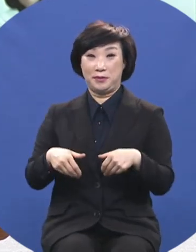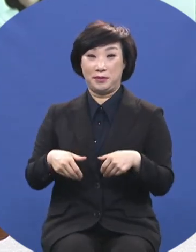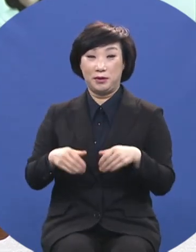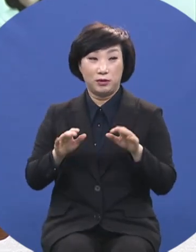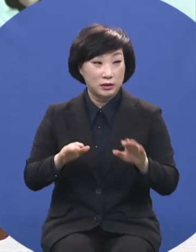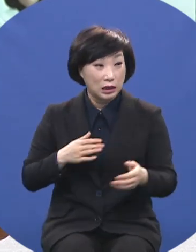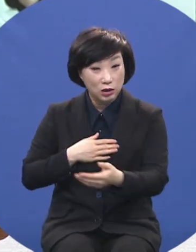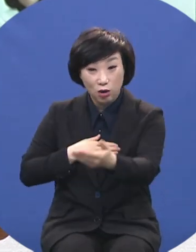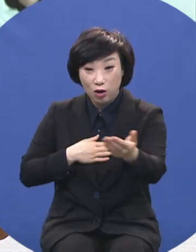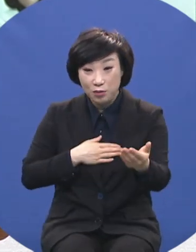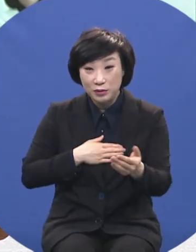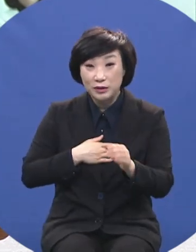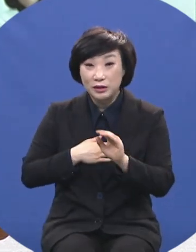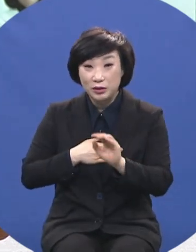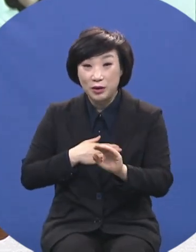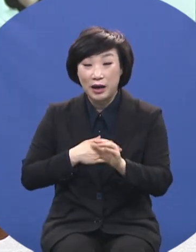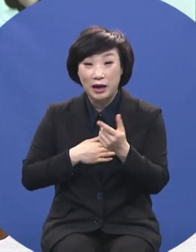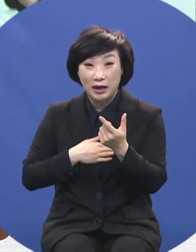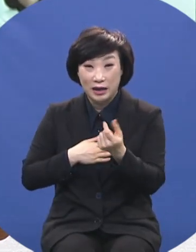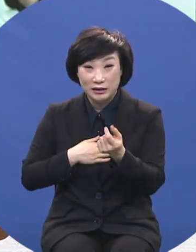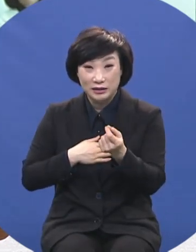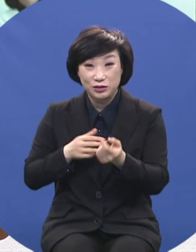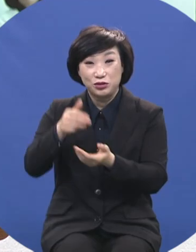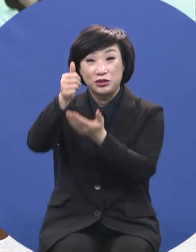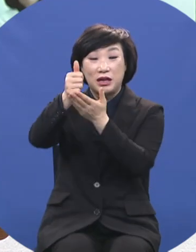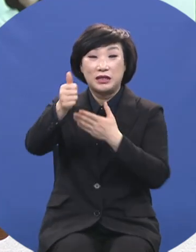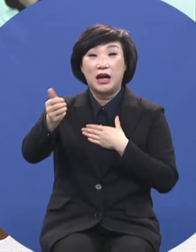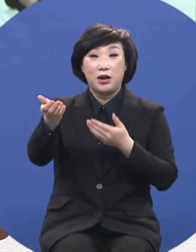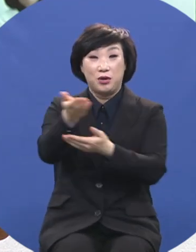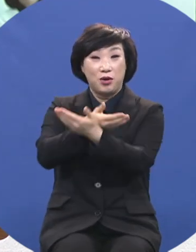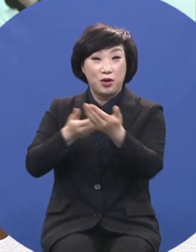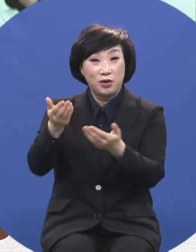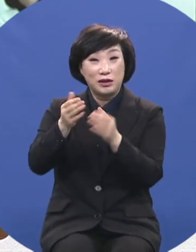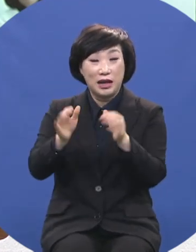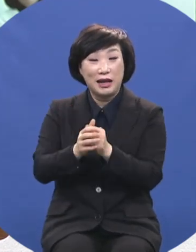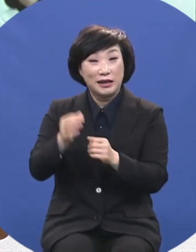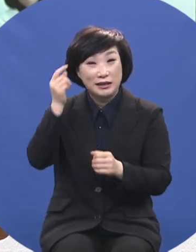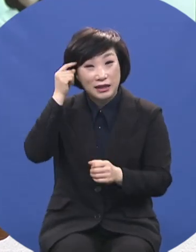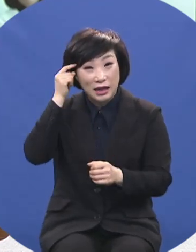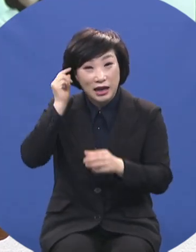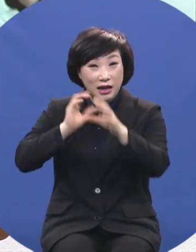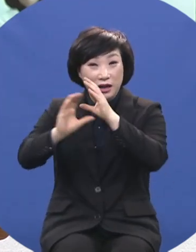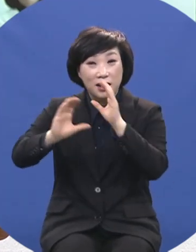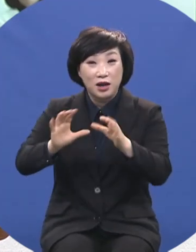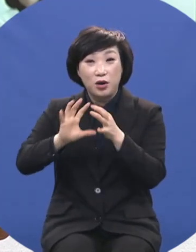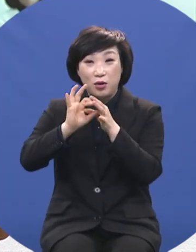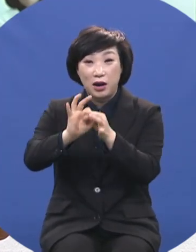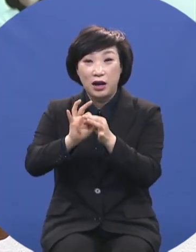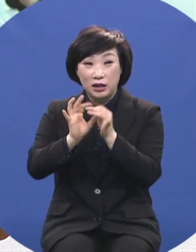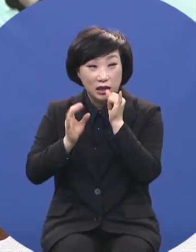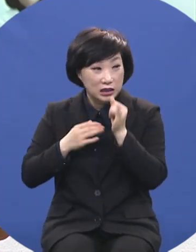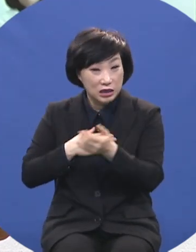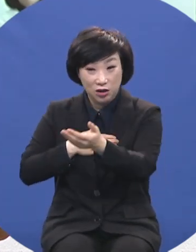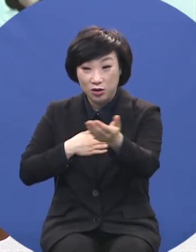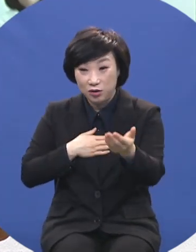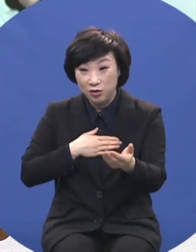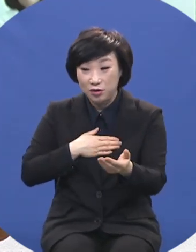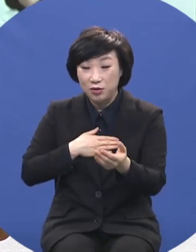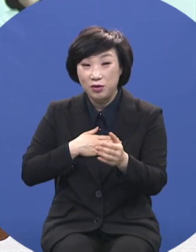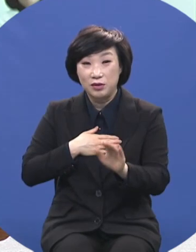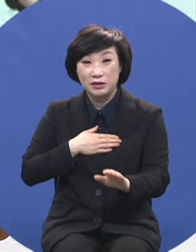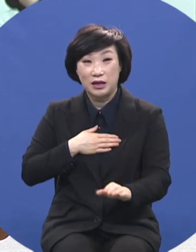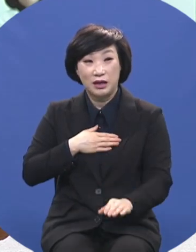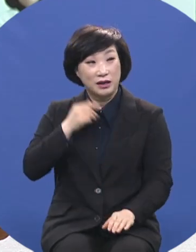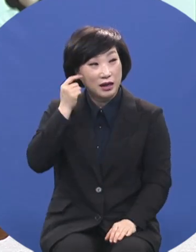근데 여러분들이 그런 주님과의 거래, 그런 생각, 그런 관계를 가지고